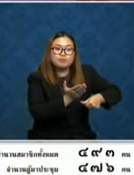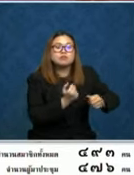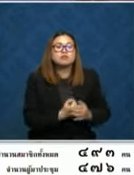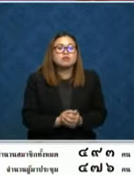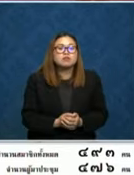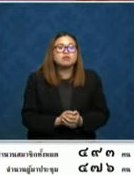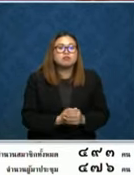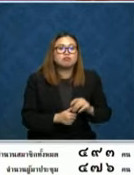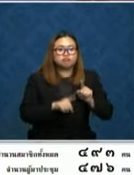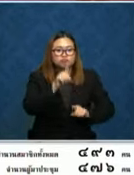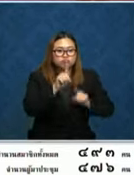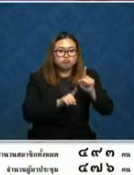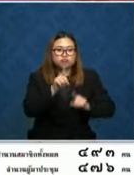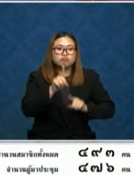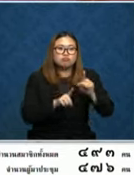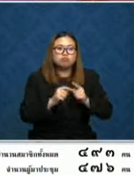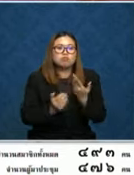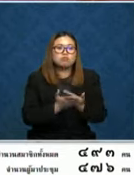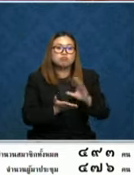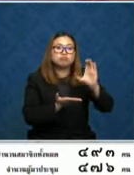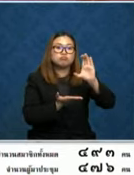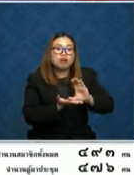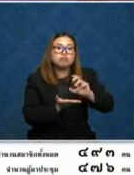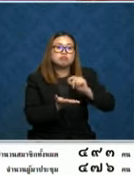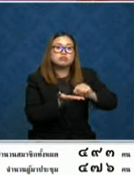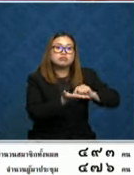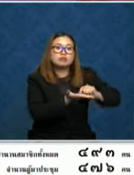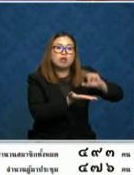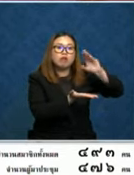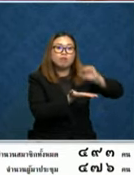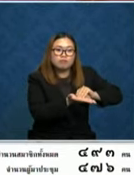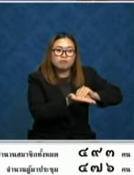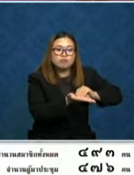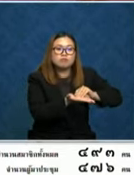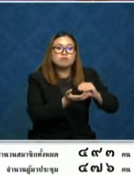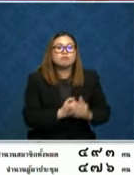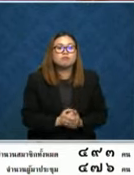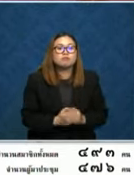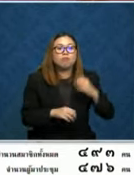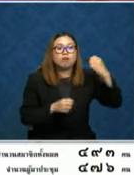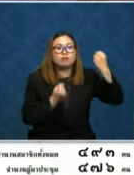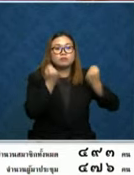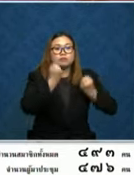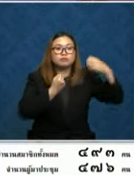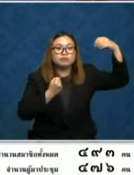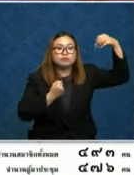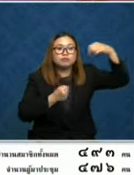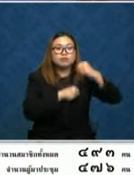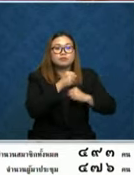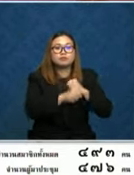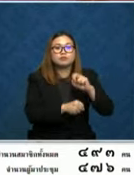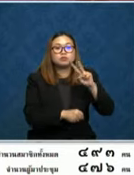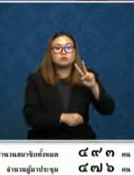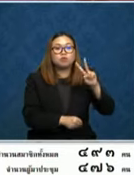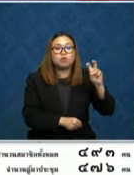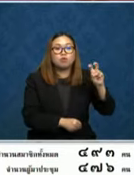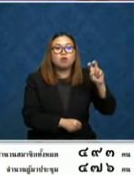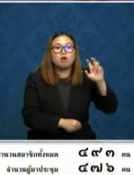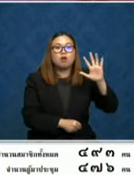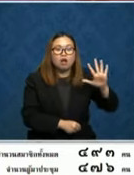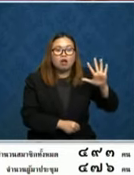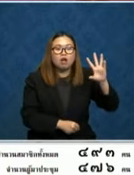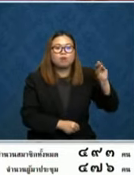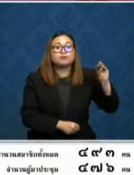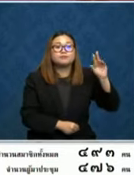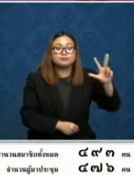การใช้งบประมาณไหมซึ่งผมก็ไปดูสถิติการจดทะเบียนสะสมรถไฟฟ้านะครับในปี63ก็ดีนะครับจนถึงปี76